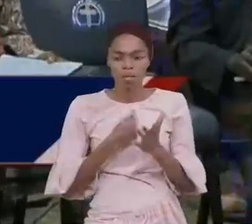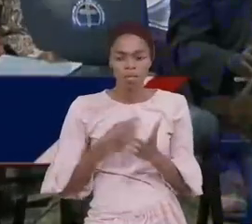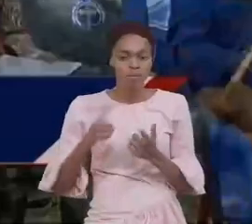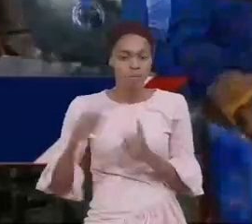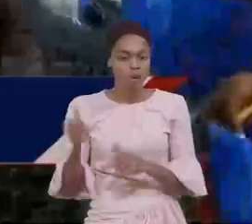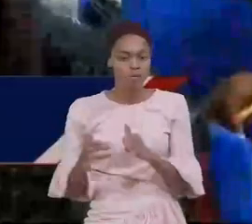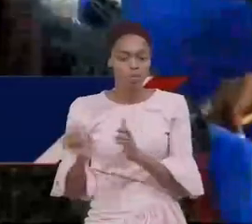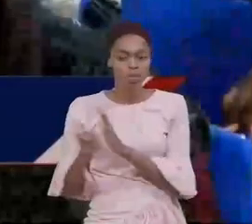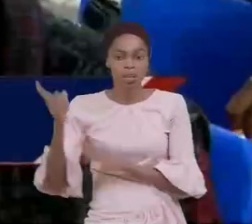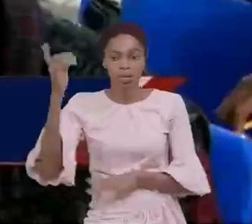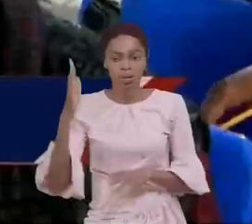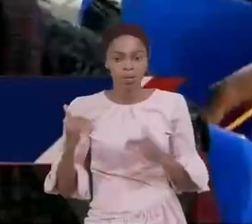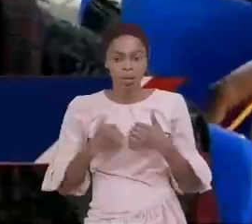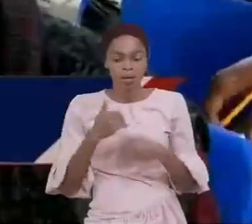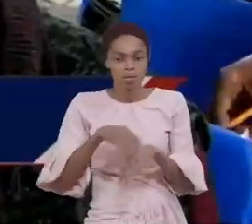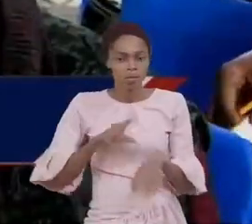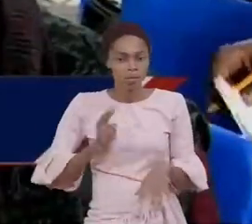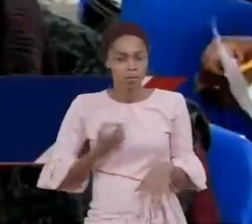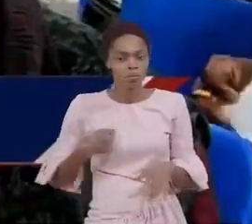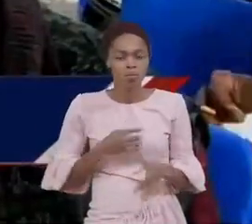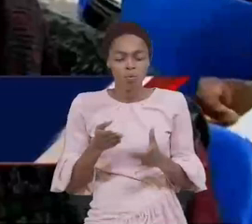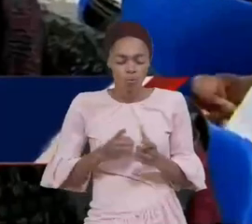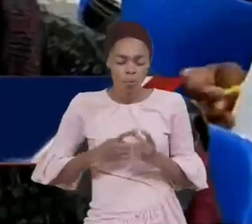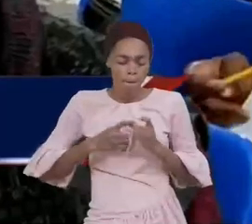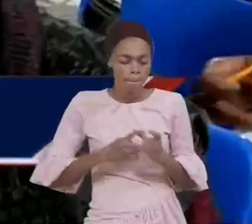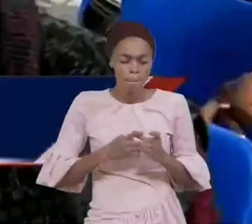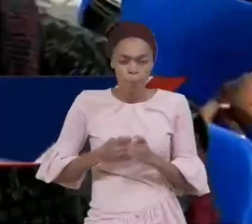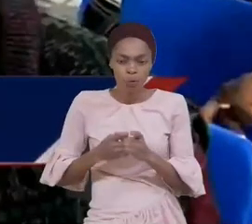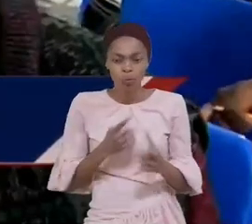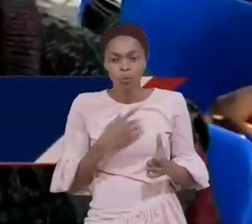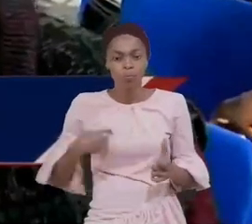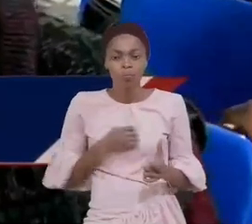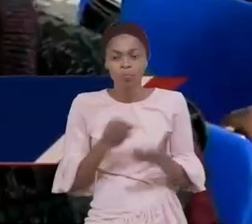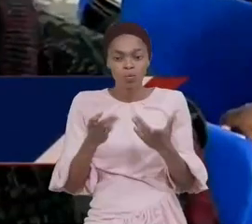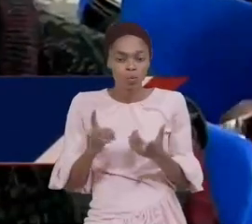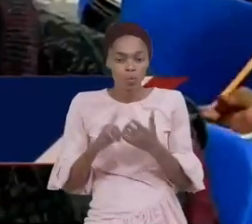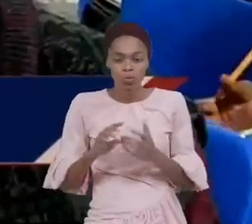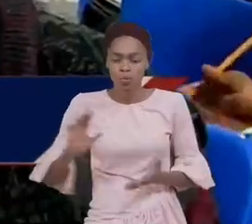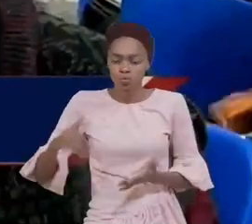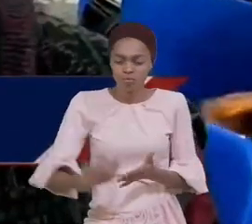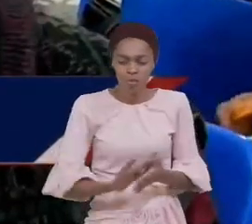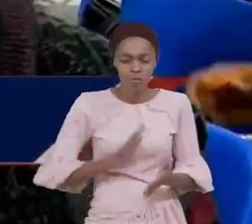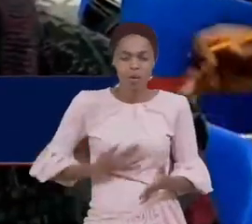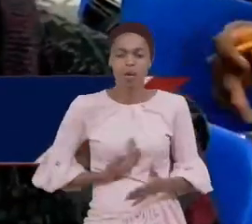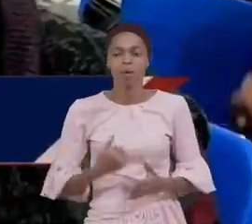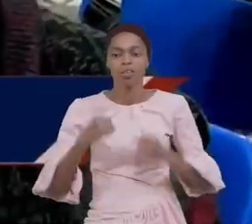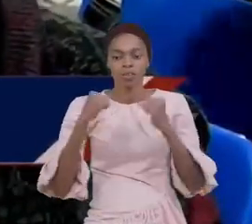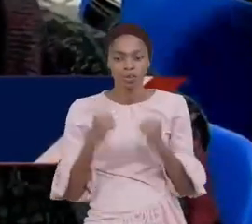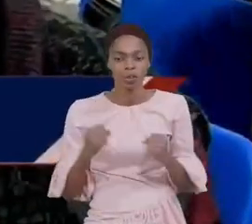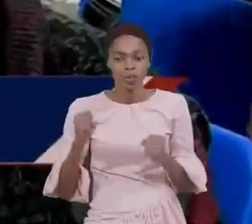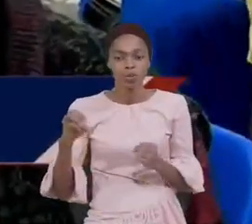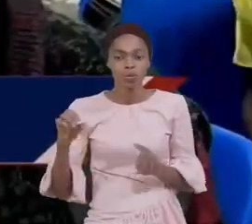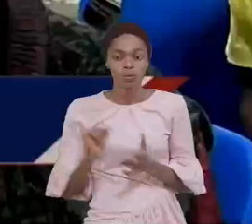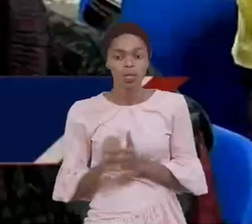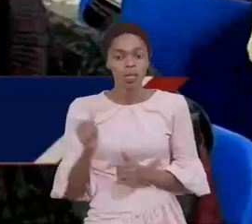à faire. Nous allons poursuivre. Nous allons renouveler notre force ce jour afin que tout ce que nous devons